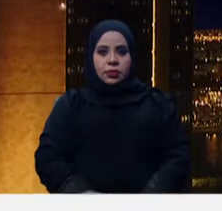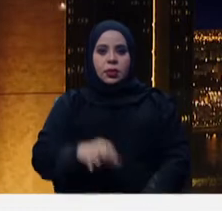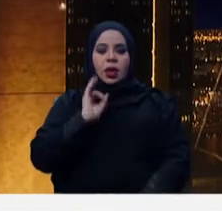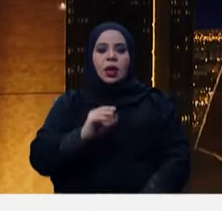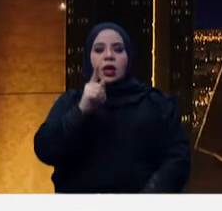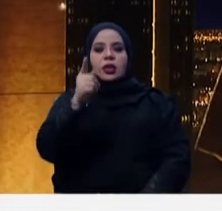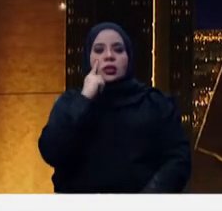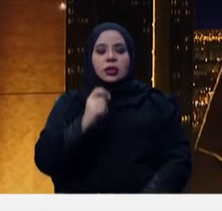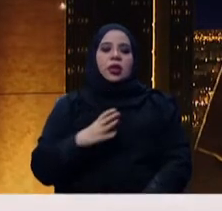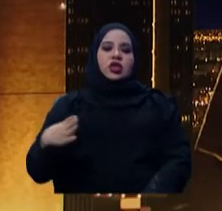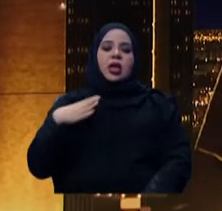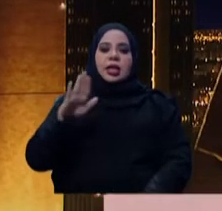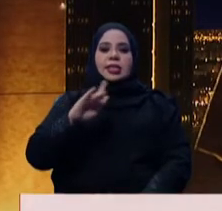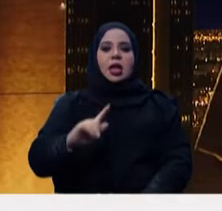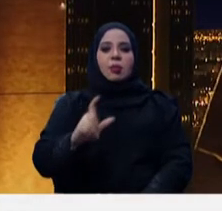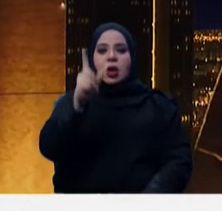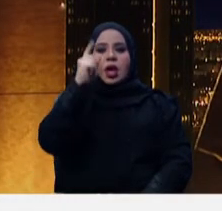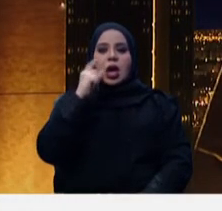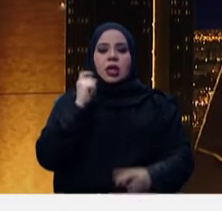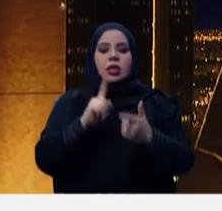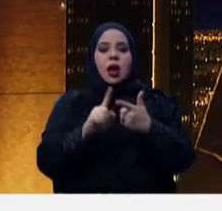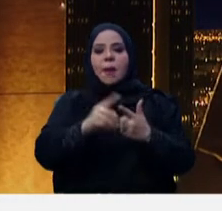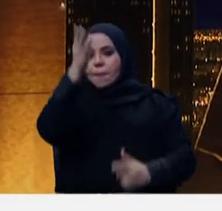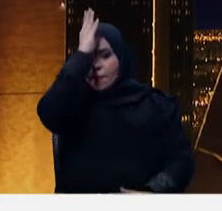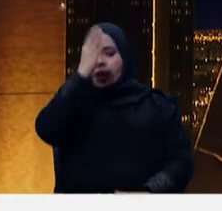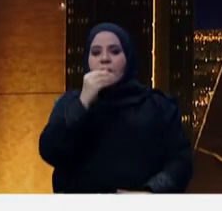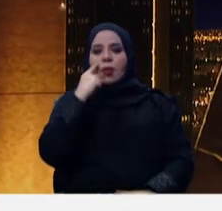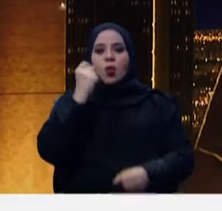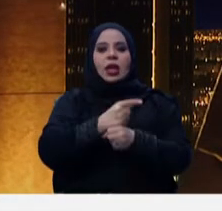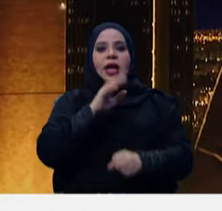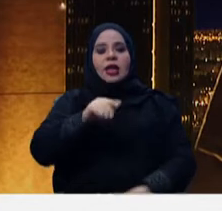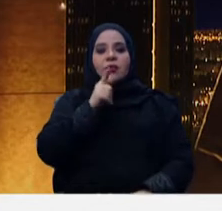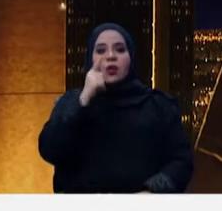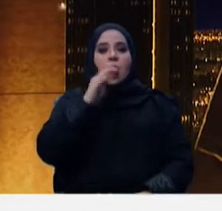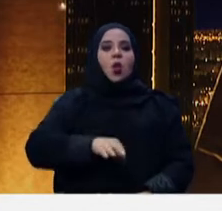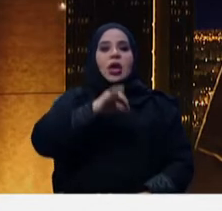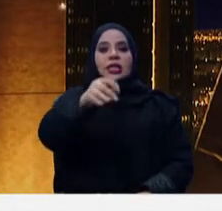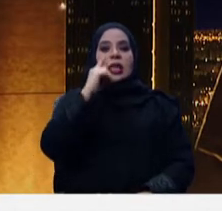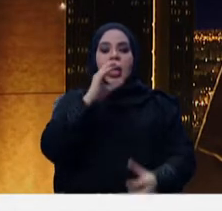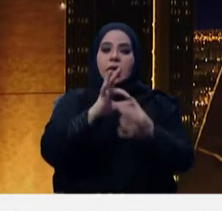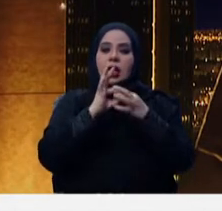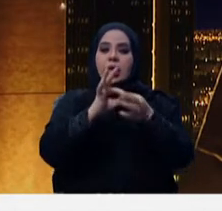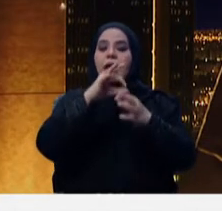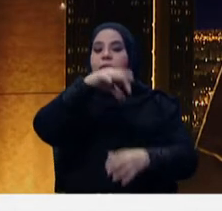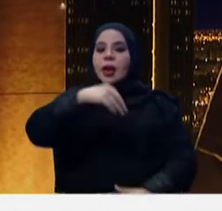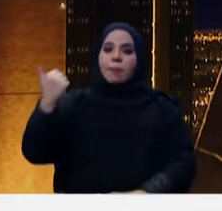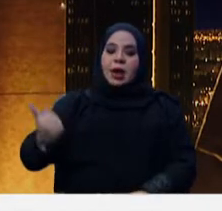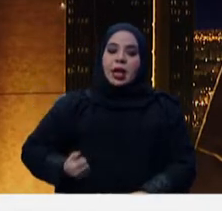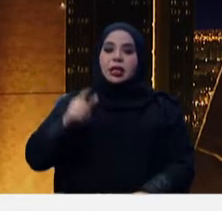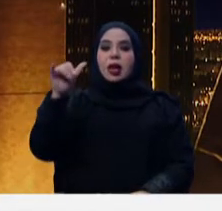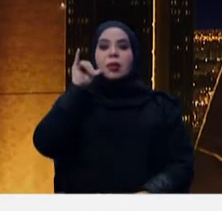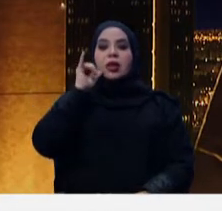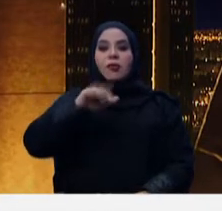أكد صاحب السمو الملكي الأمير سلمان بن حمد الخليفة نائب جلالة الملك ولي العهد على ما وصلت إليه العلاقات